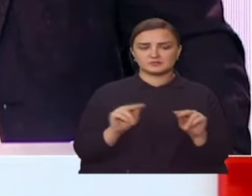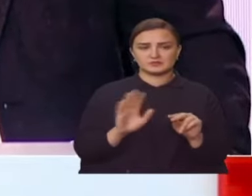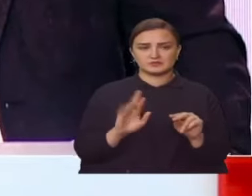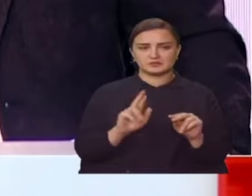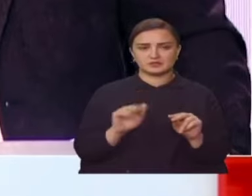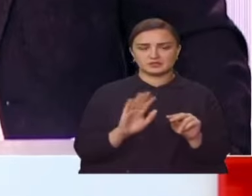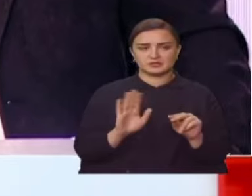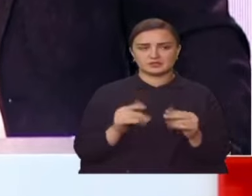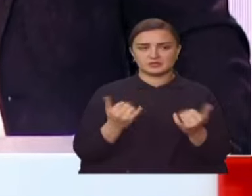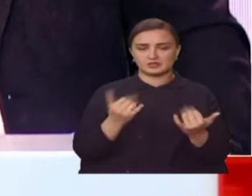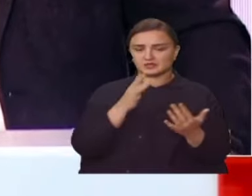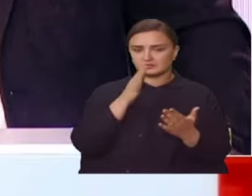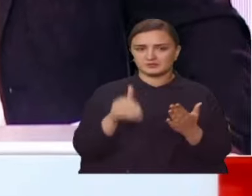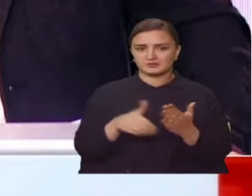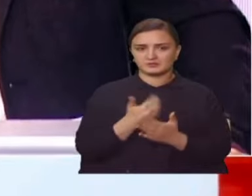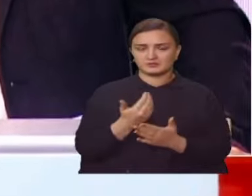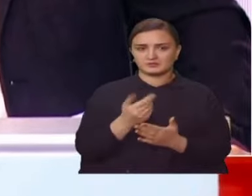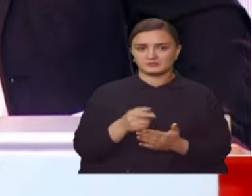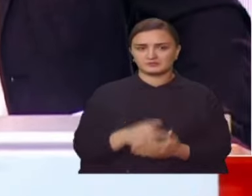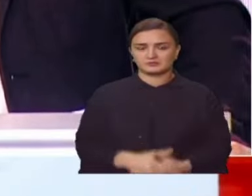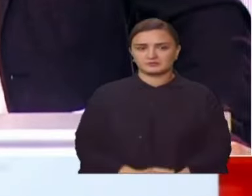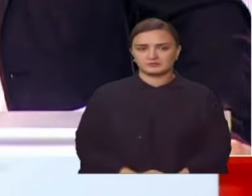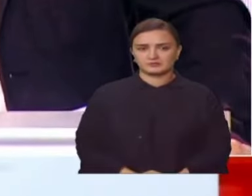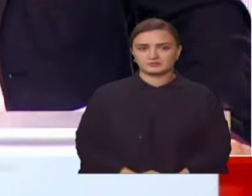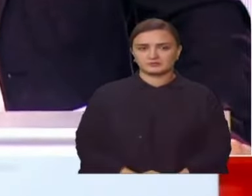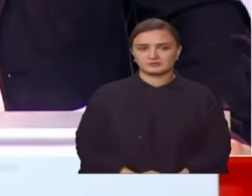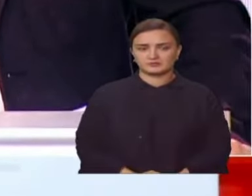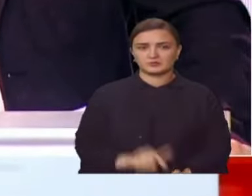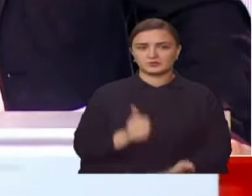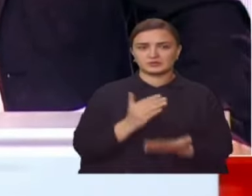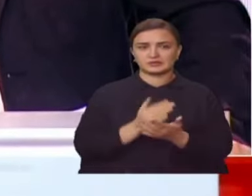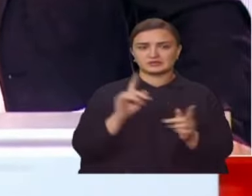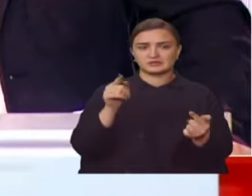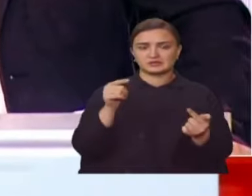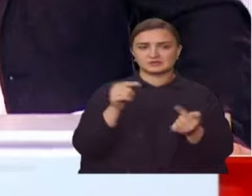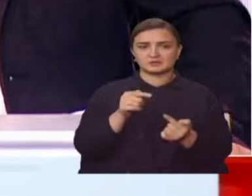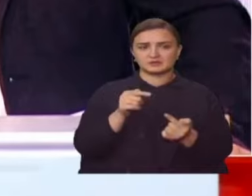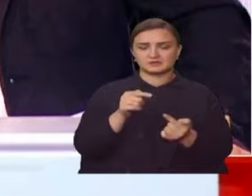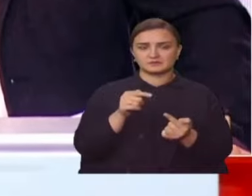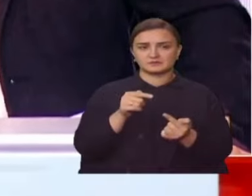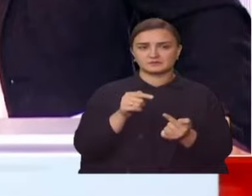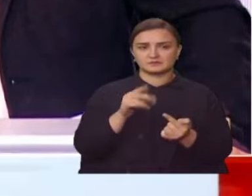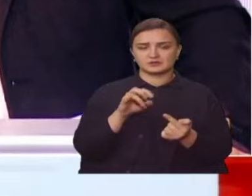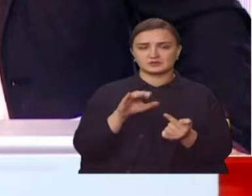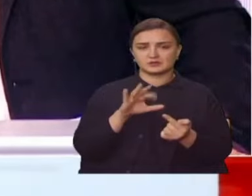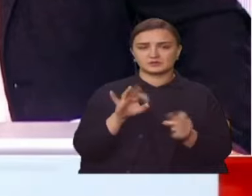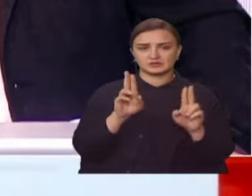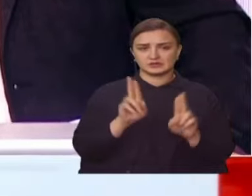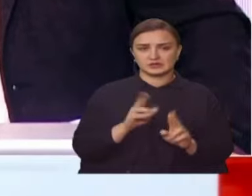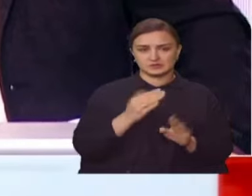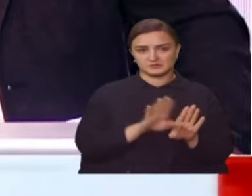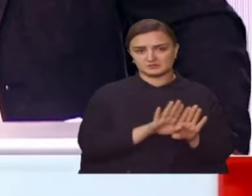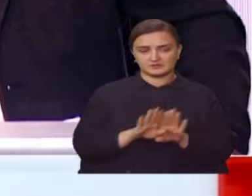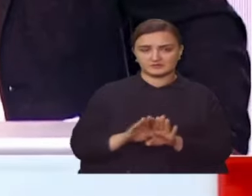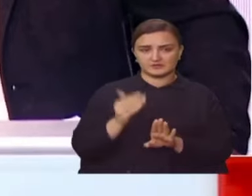არა თანამედროვე შესყიდვაზე და როგორ არის თავსებადი ის რო ჩვენ ჯარს არ ვაფინანსებთ სათანადოდ ნატო სტანდარტების მიხედვით და